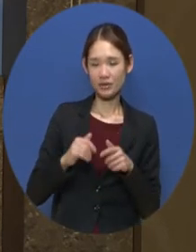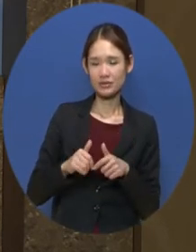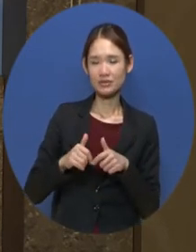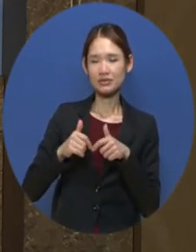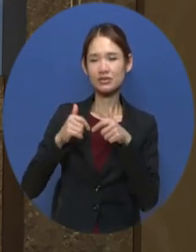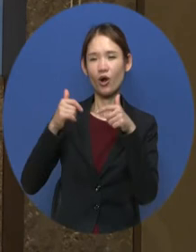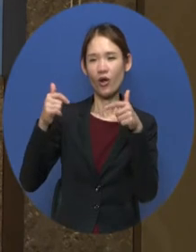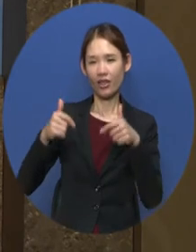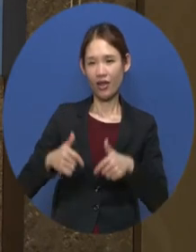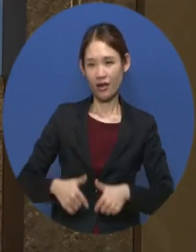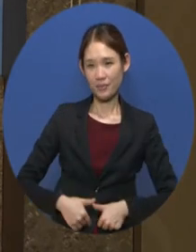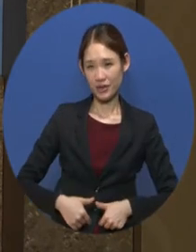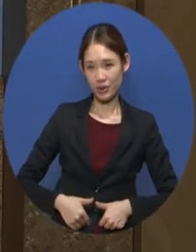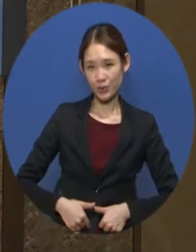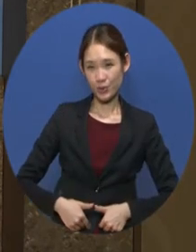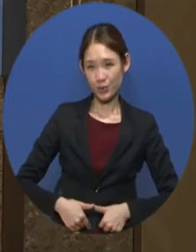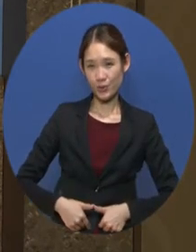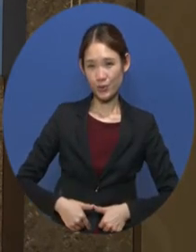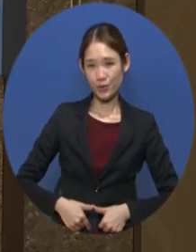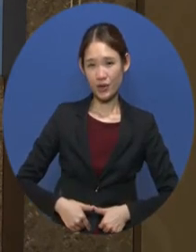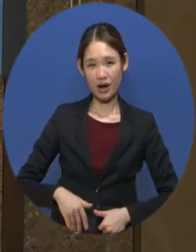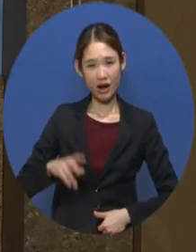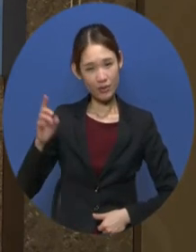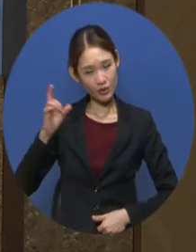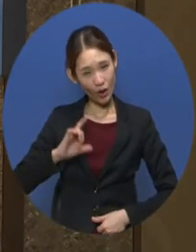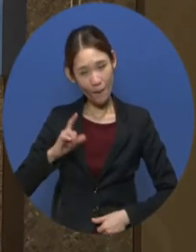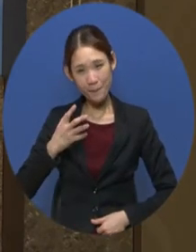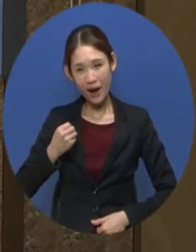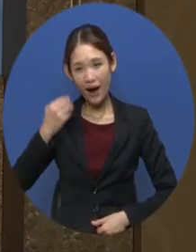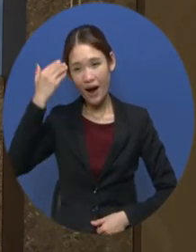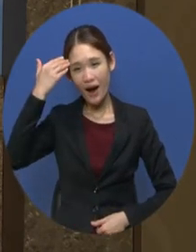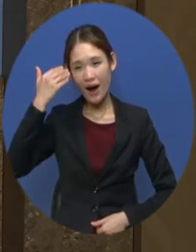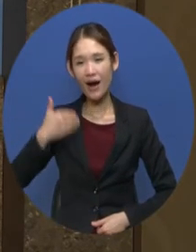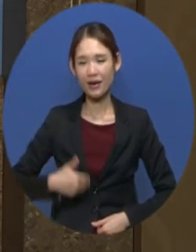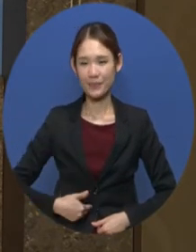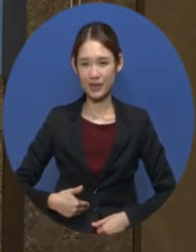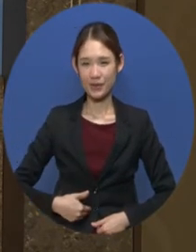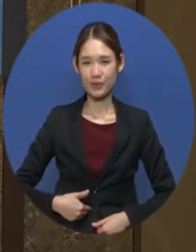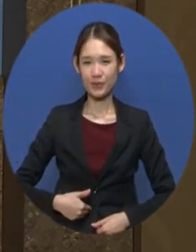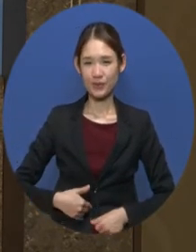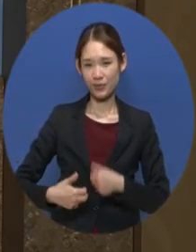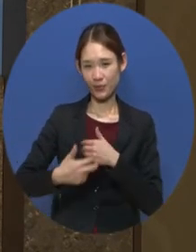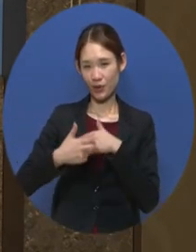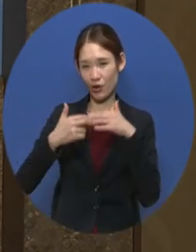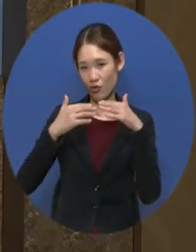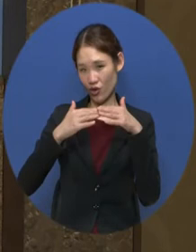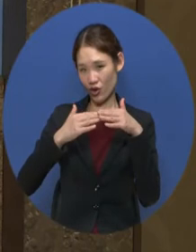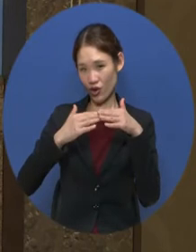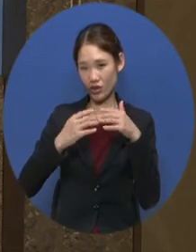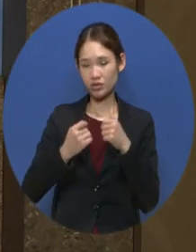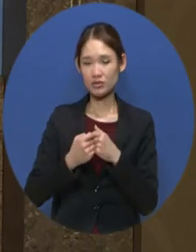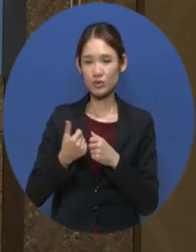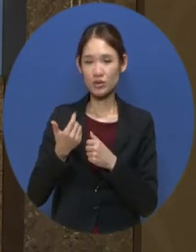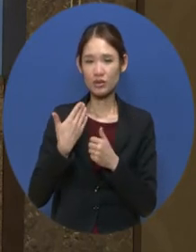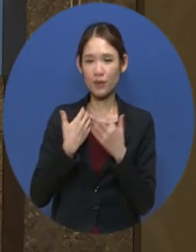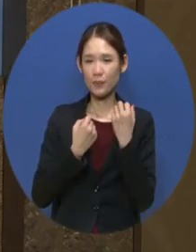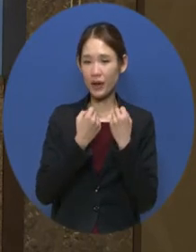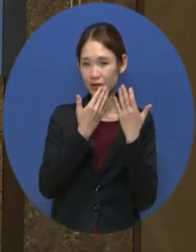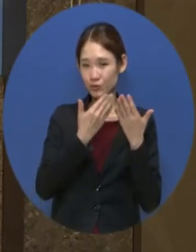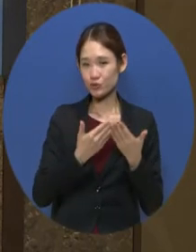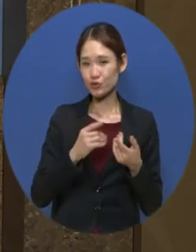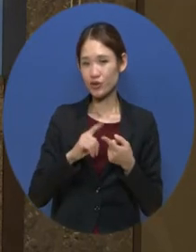돼야 된다고 보거든요. 예. 그러려면은 더 많이 아셔야 되겠죠. 네. 그래서 병원이라든지 아까 말씀해 주셨던